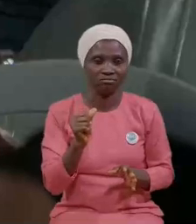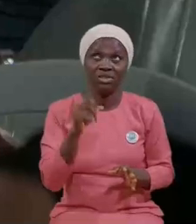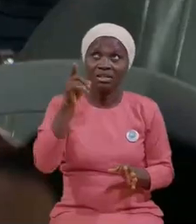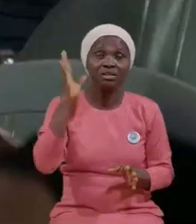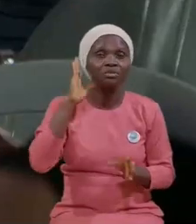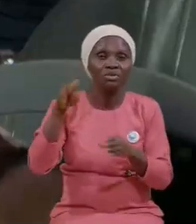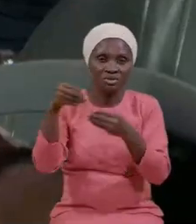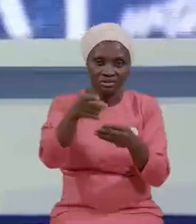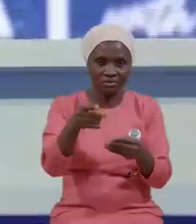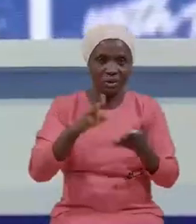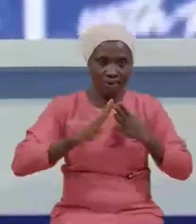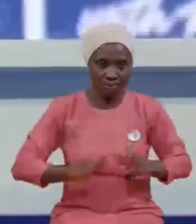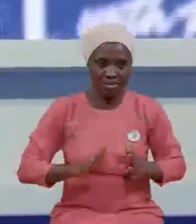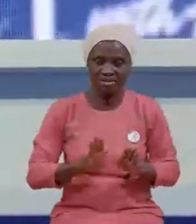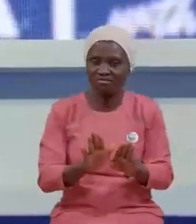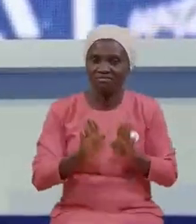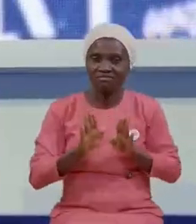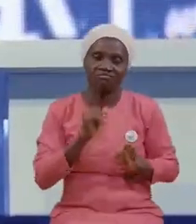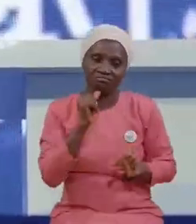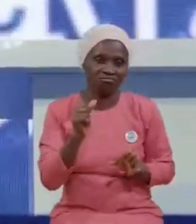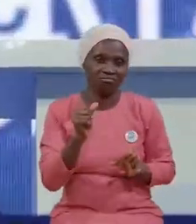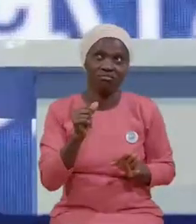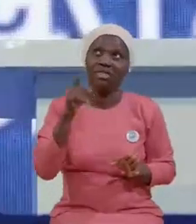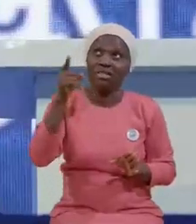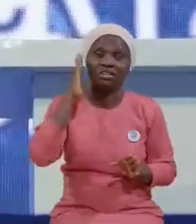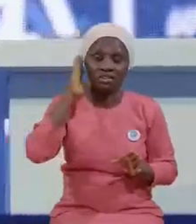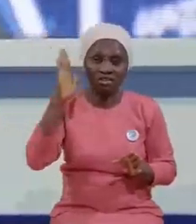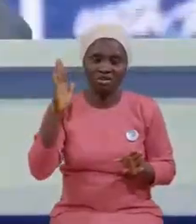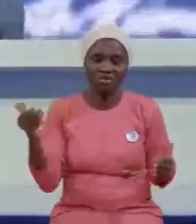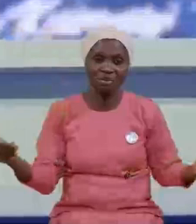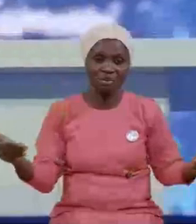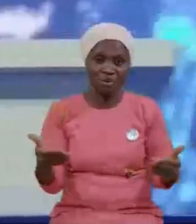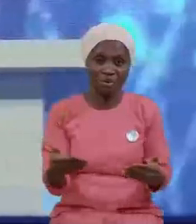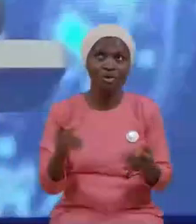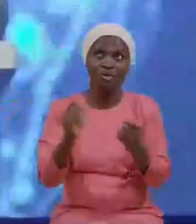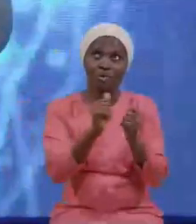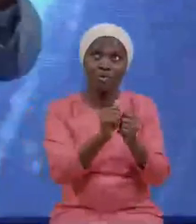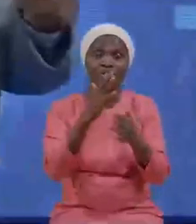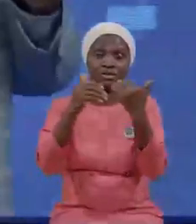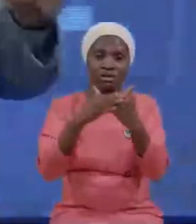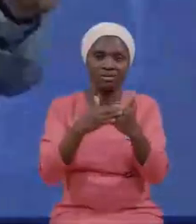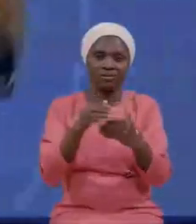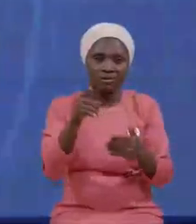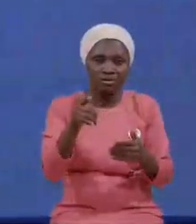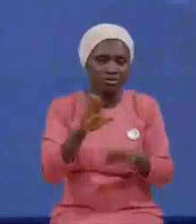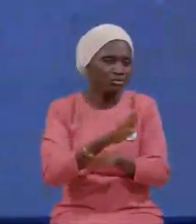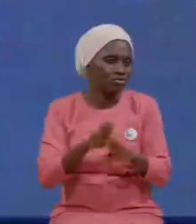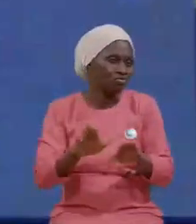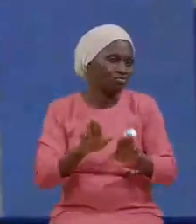point. Il va te réconcilier au ciel. Ne crains point. Il va ôter tes